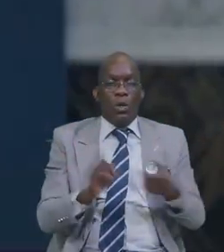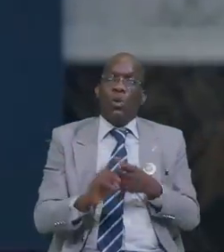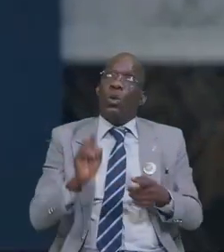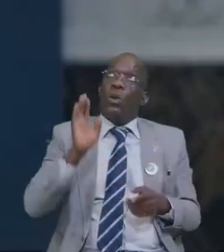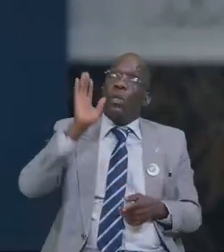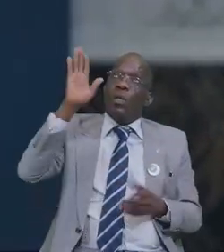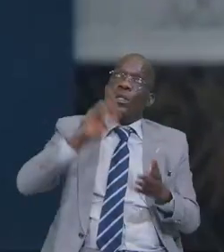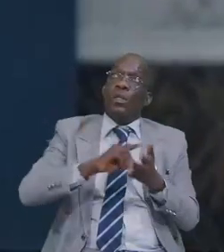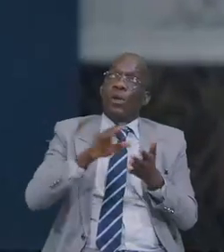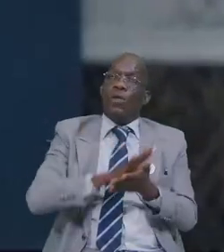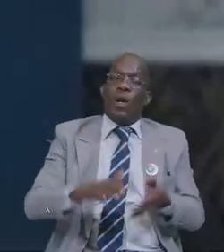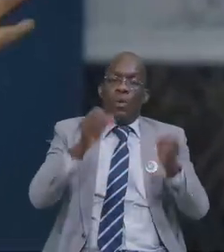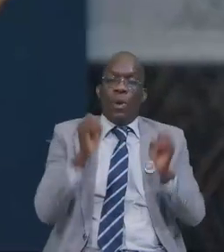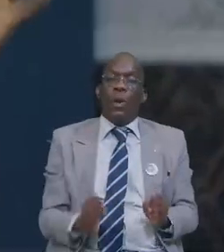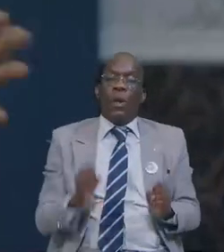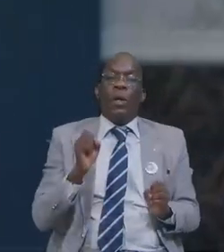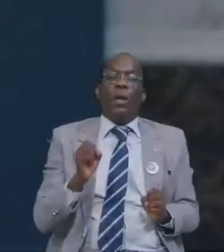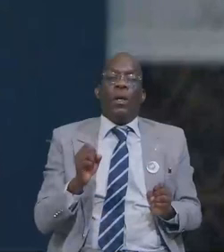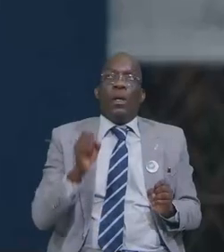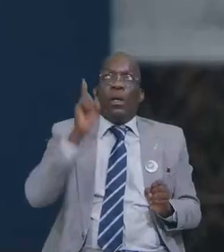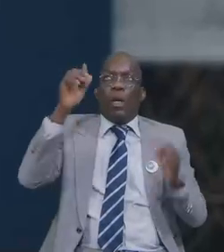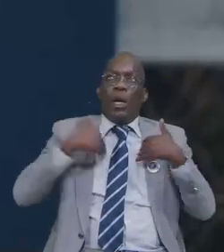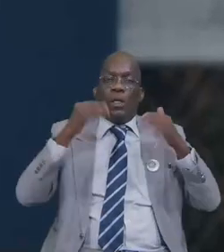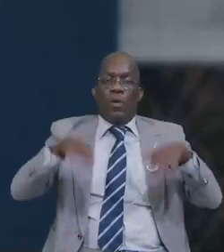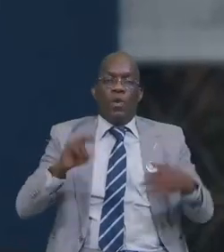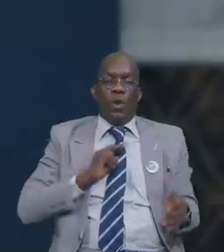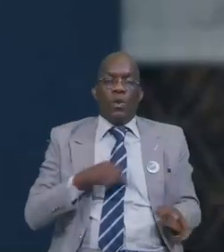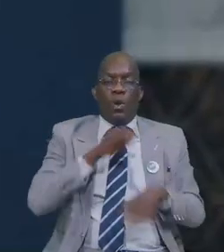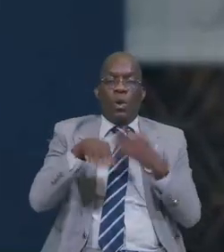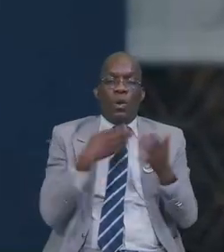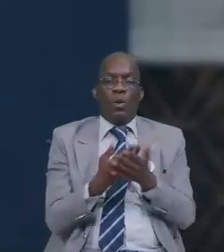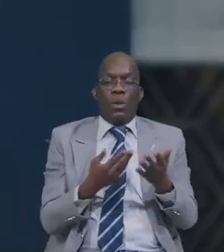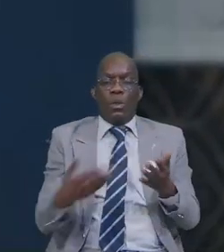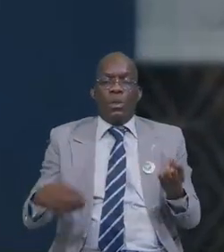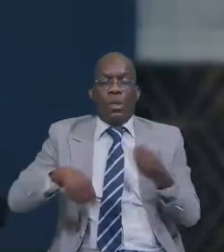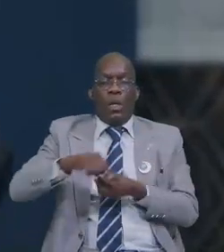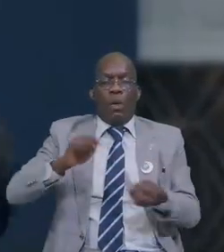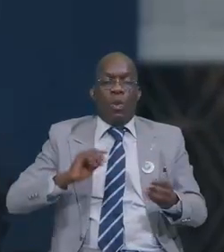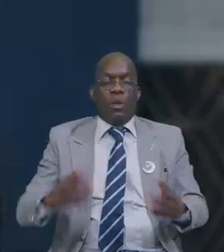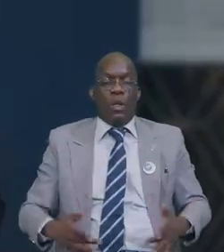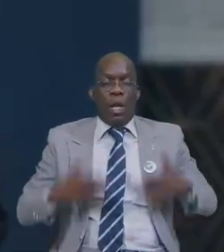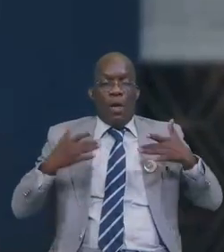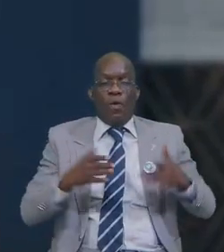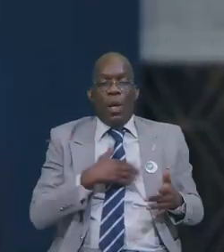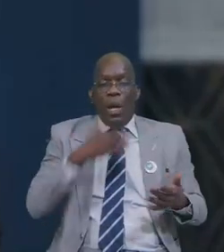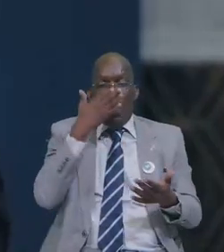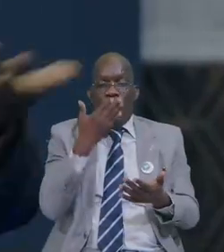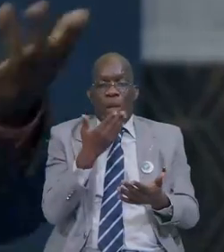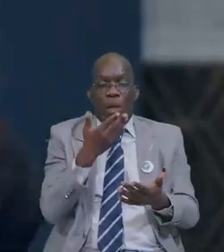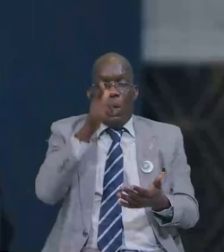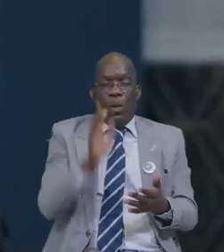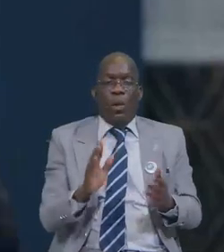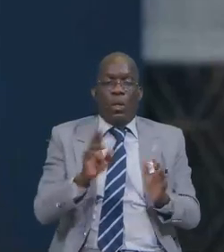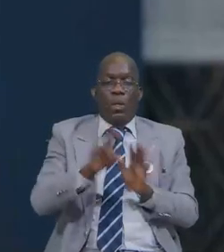comme sa divine puissance nous a donné tout ce qui contribue à la vie et à la piété, le salut, il